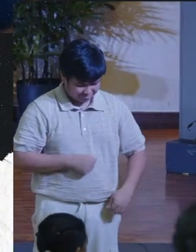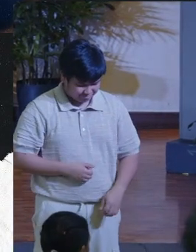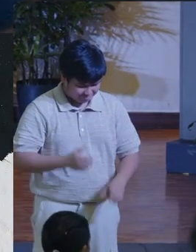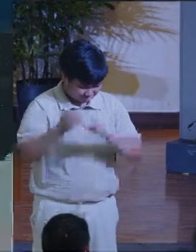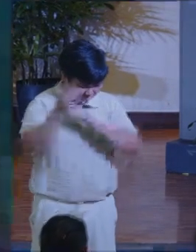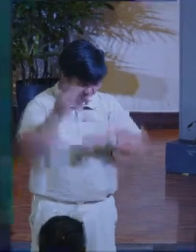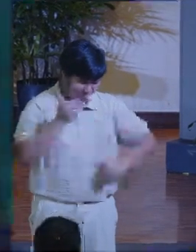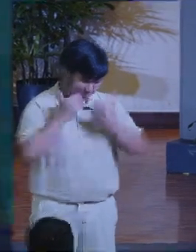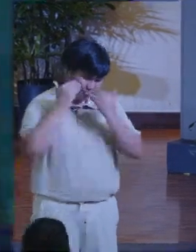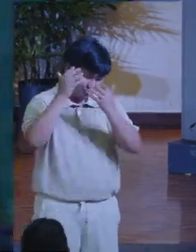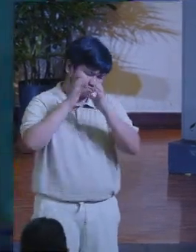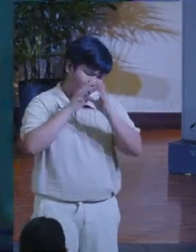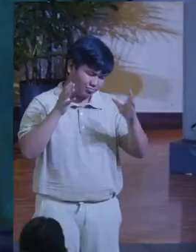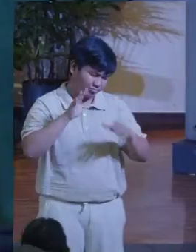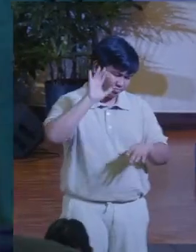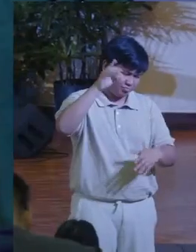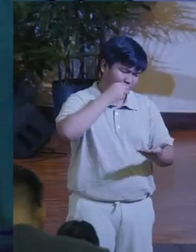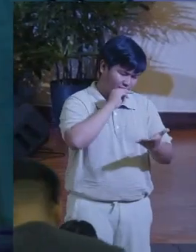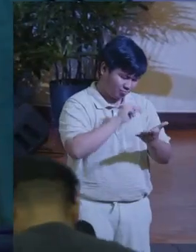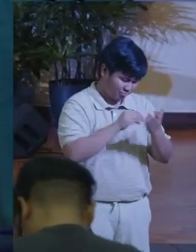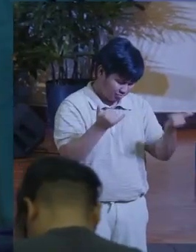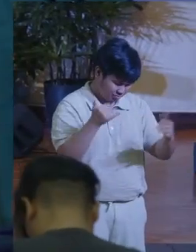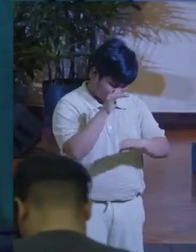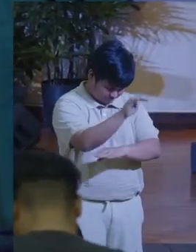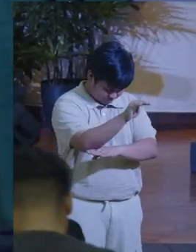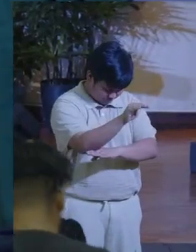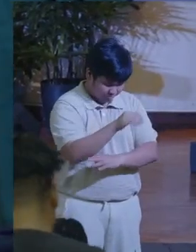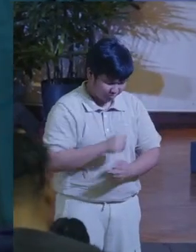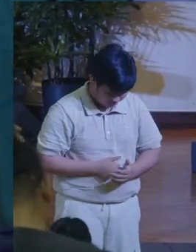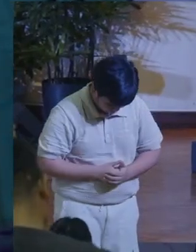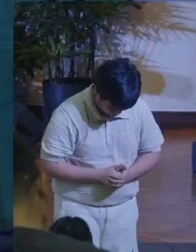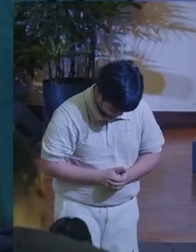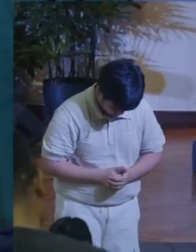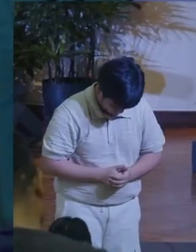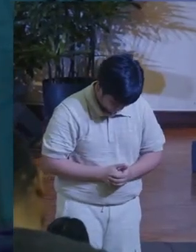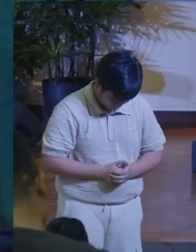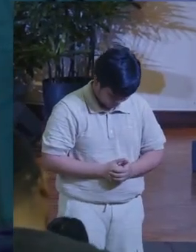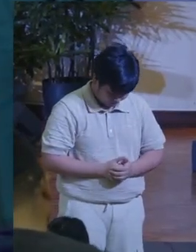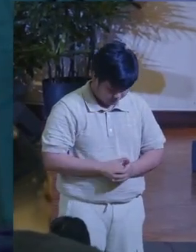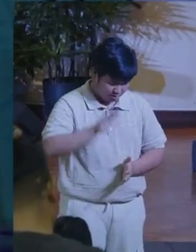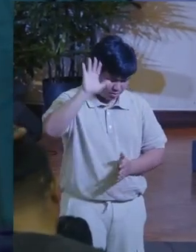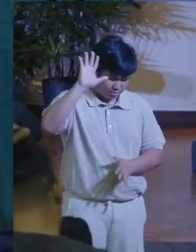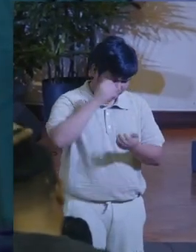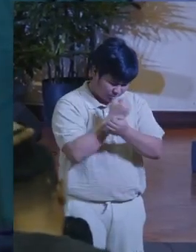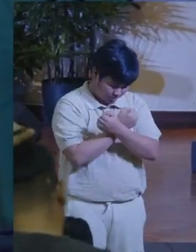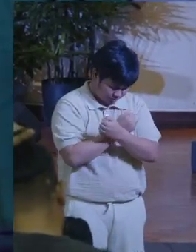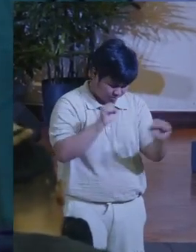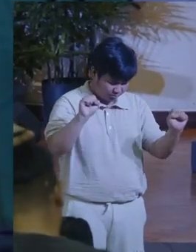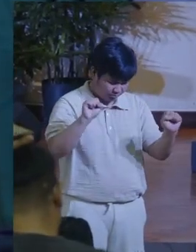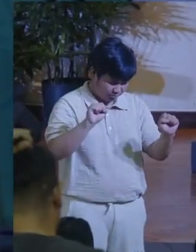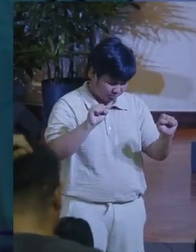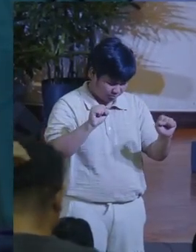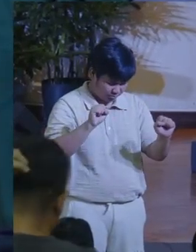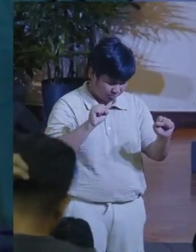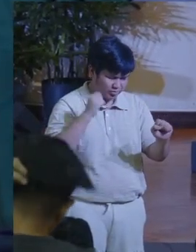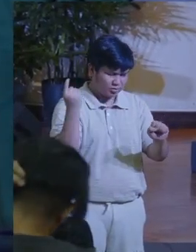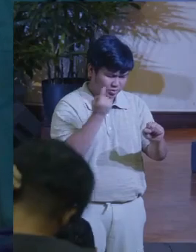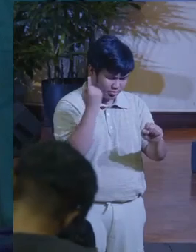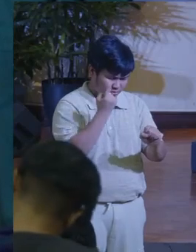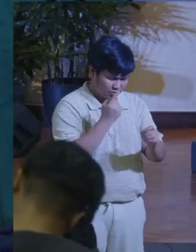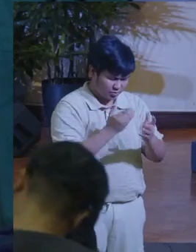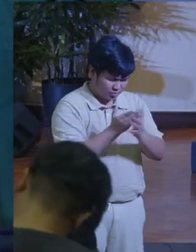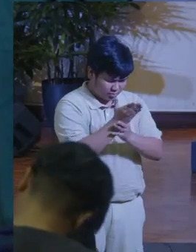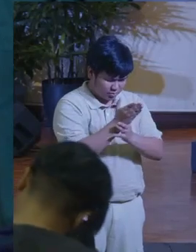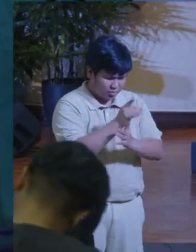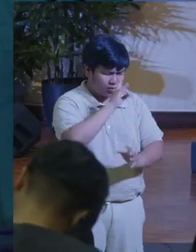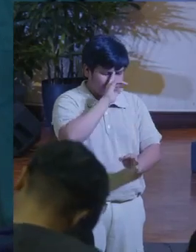Panginoon, maraming pong salamat sa inyong mensahe sa amin ngayong hapong ito, na ang kaligtasan ay ang pagiging matuwid